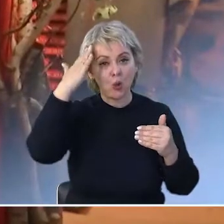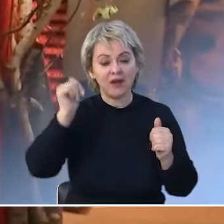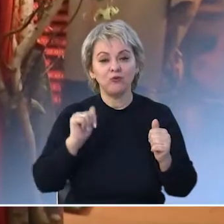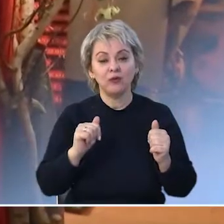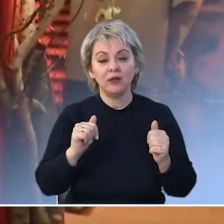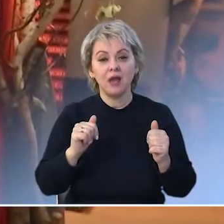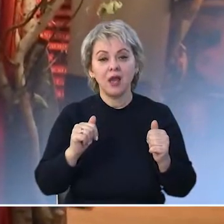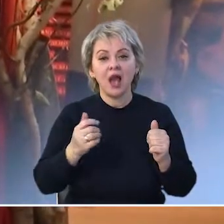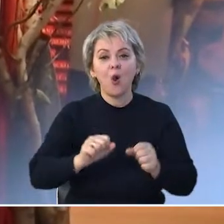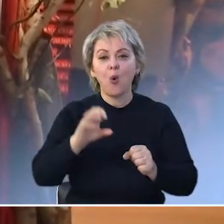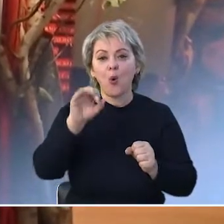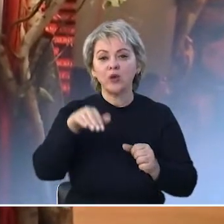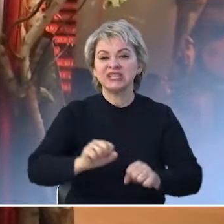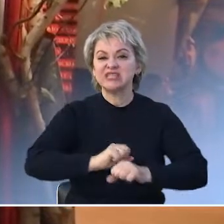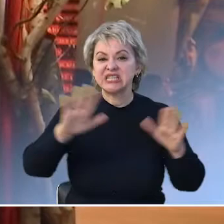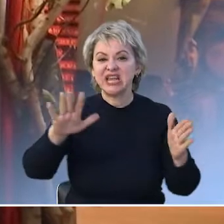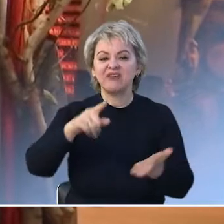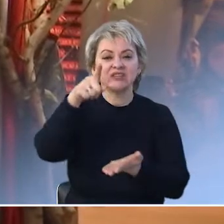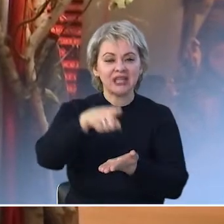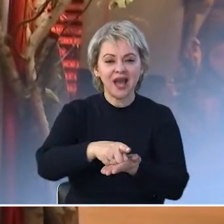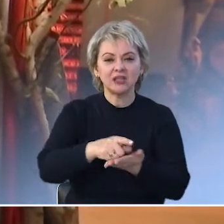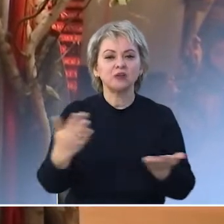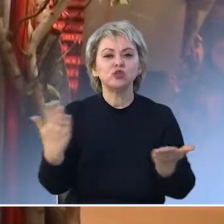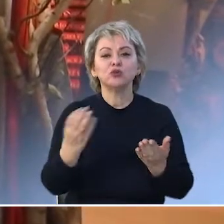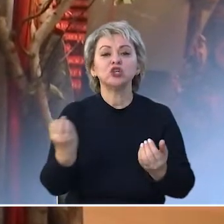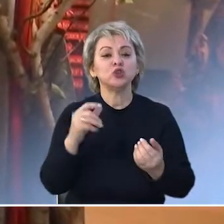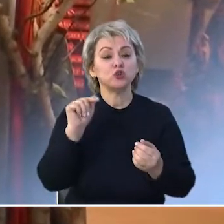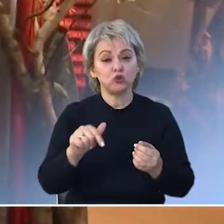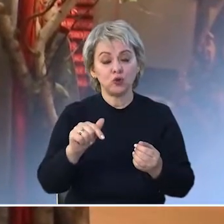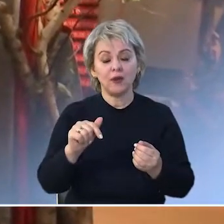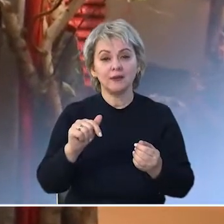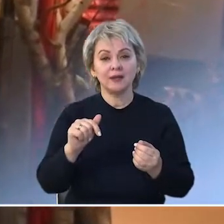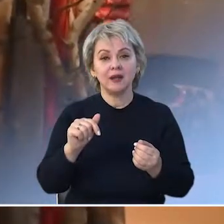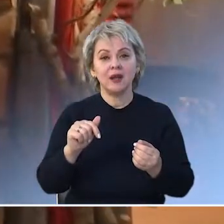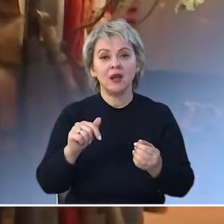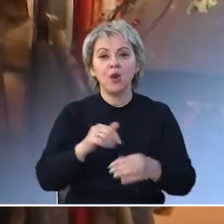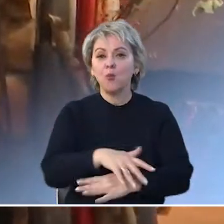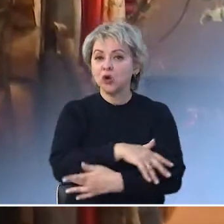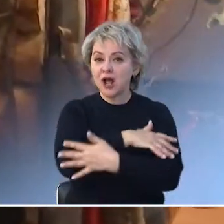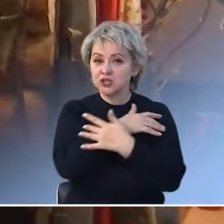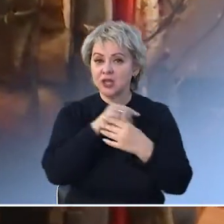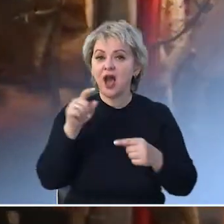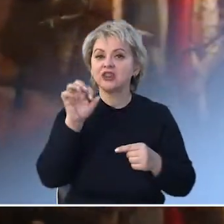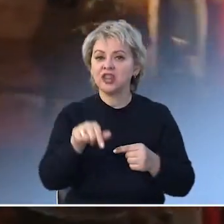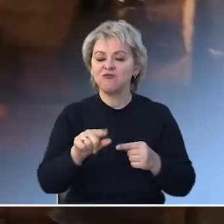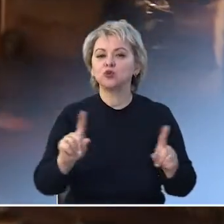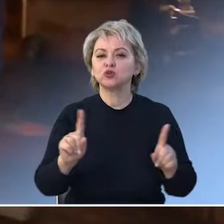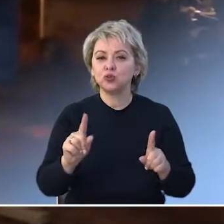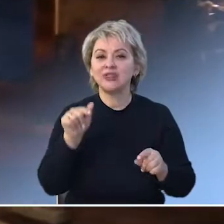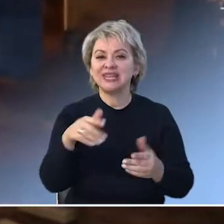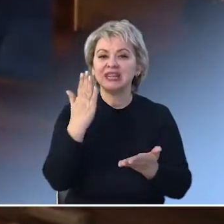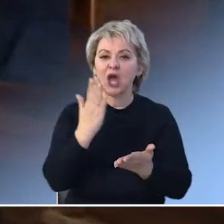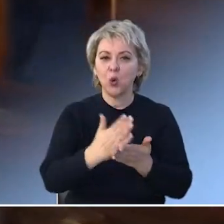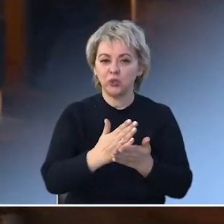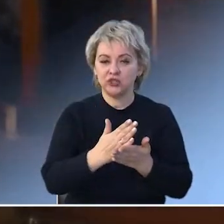голову от взрывов, от танков, от чего-то еще. Но мурашки по коже бегут от того, что